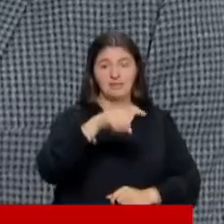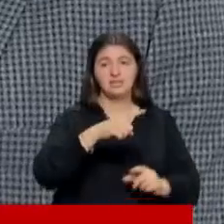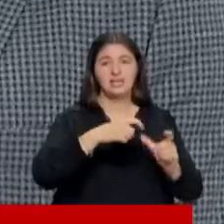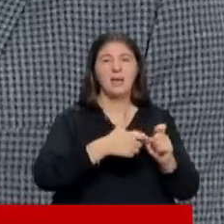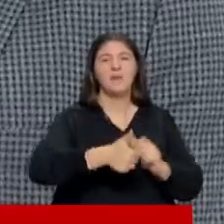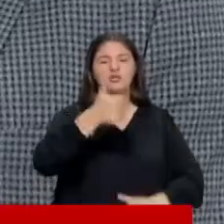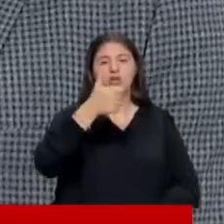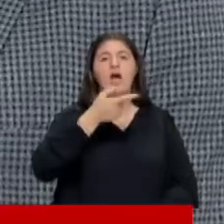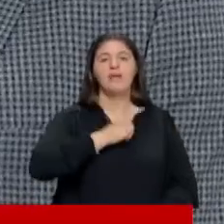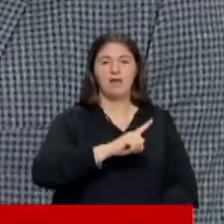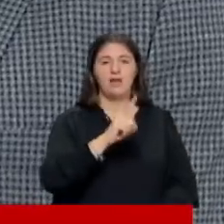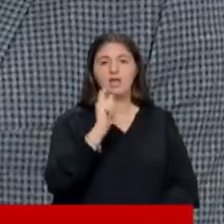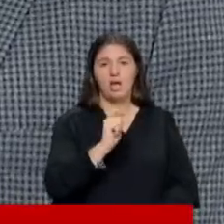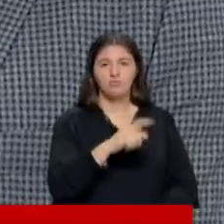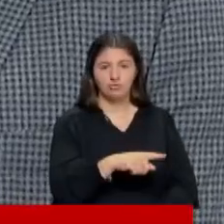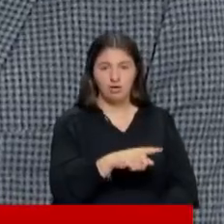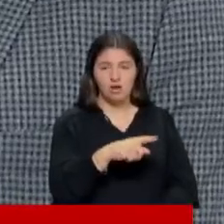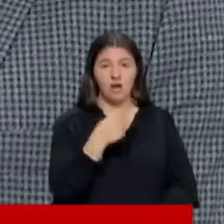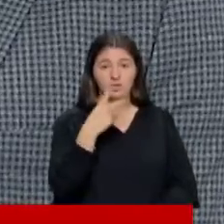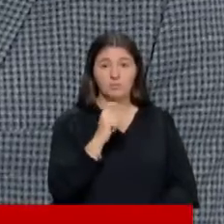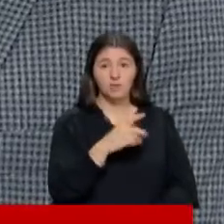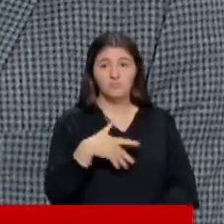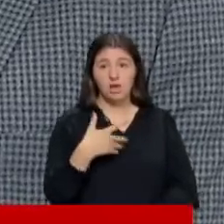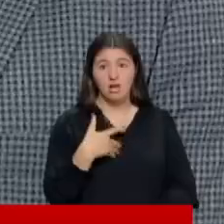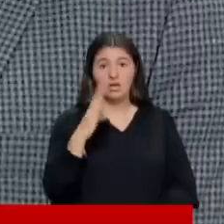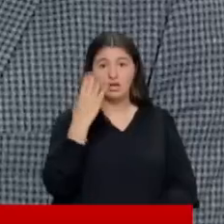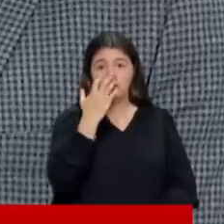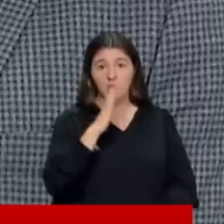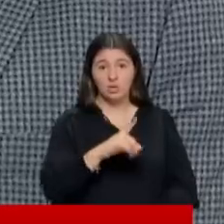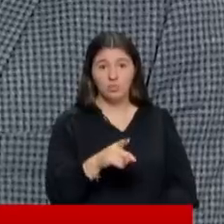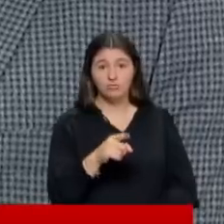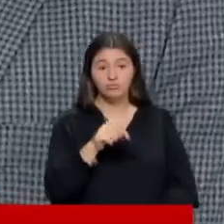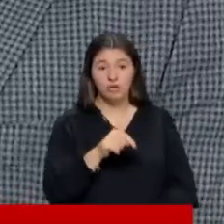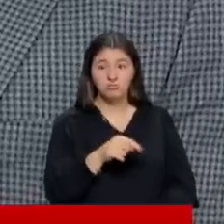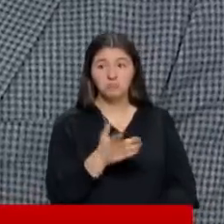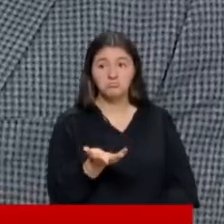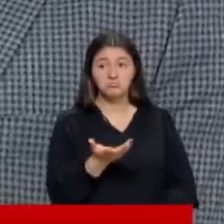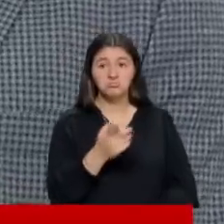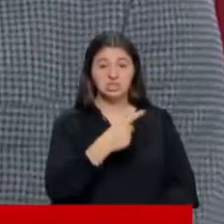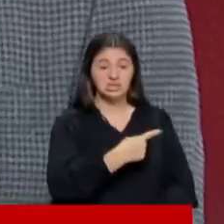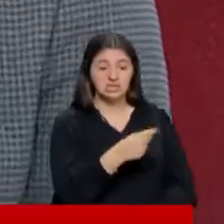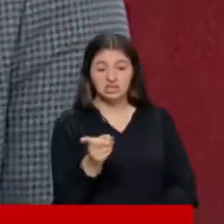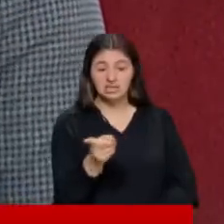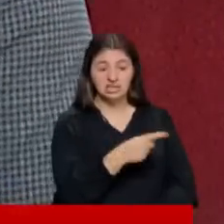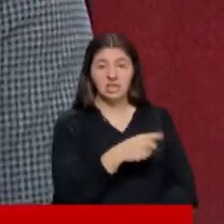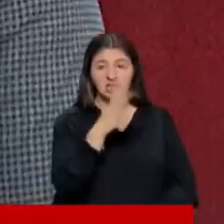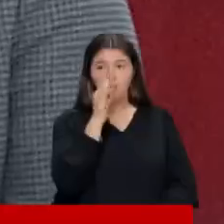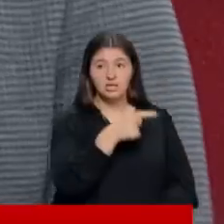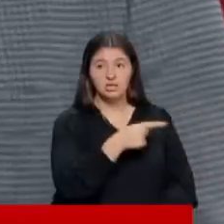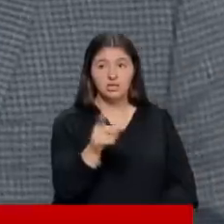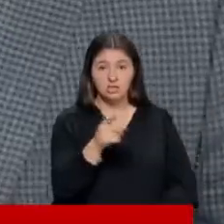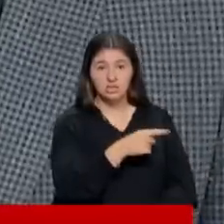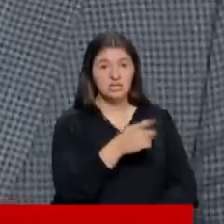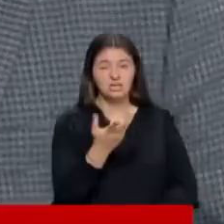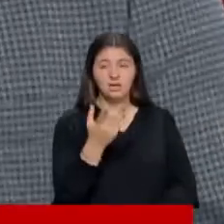başkanlığına adaylığını açıklayacak merakta kasım'ı bekliyoruz şu anda ibre daha çok kimden yana